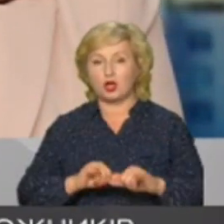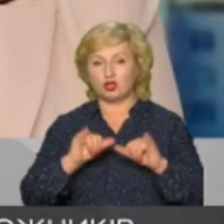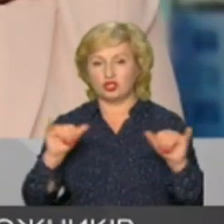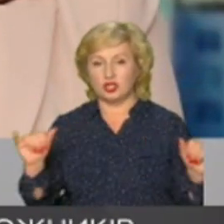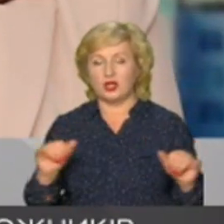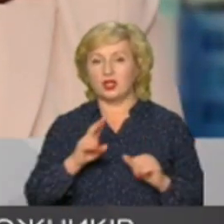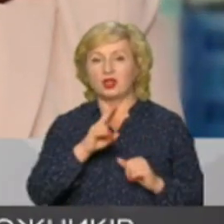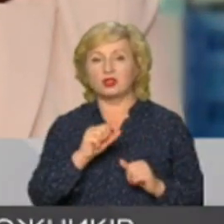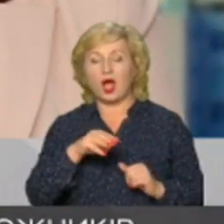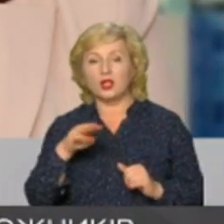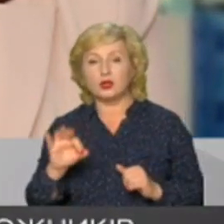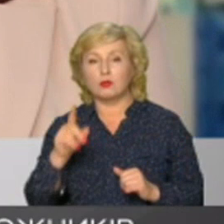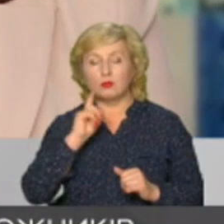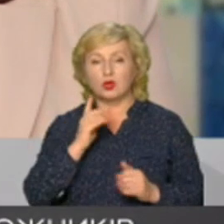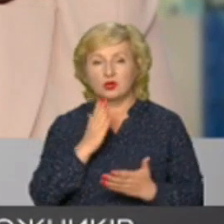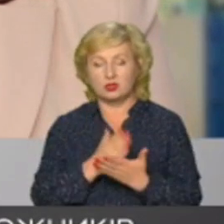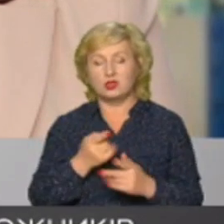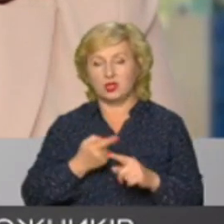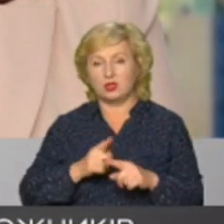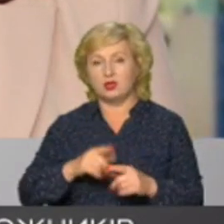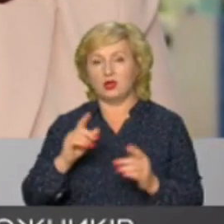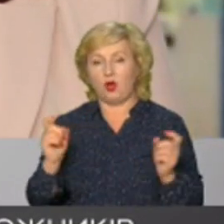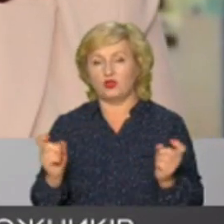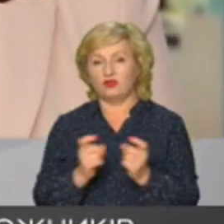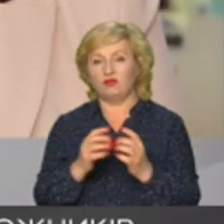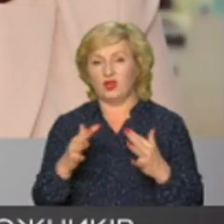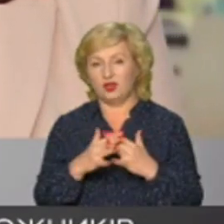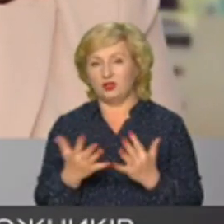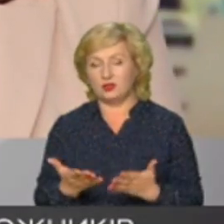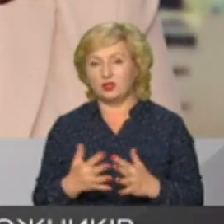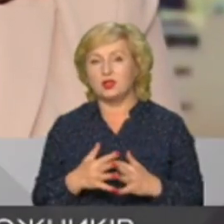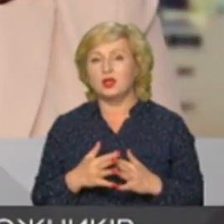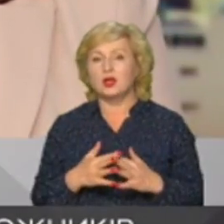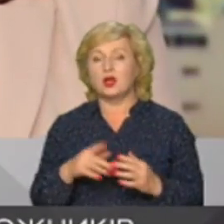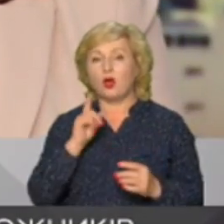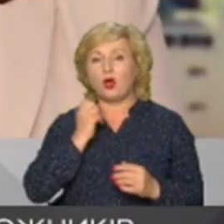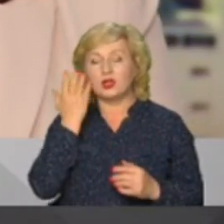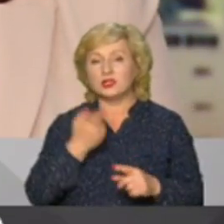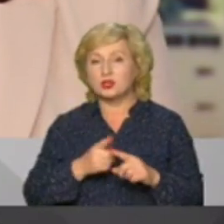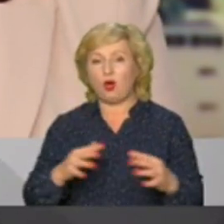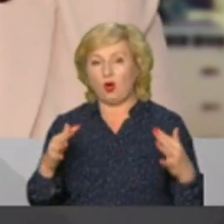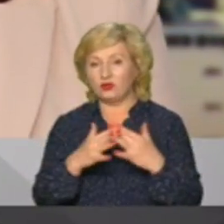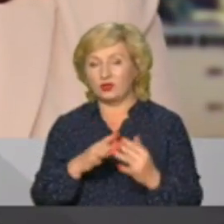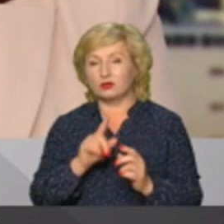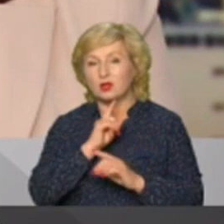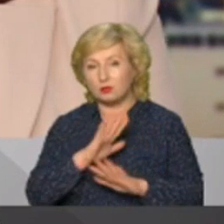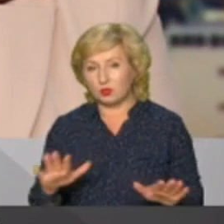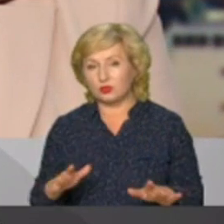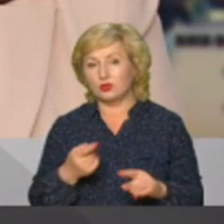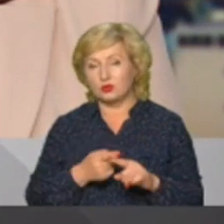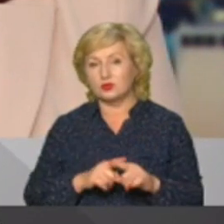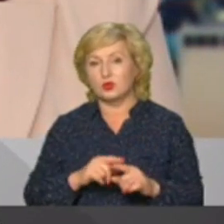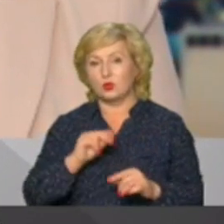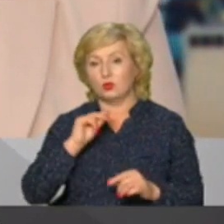НАТО, поки є цей конфлікт. І коли цього конфлікту вже не буде, тоді Україна і